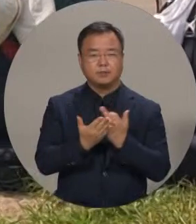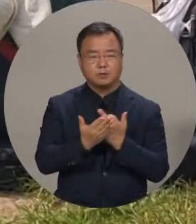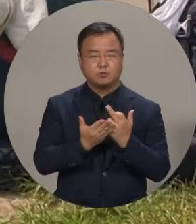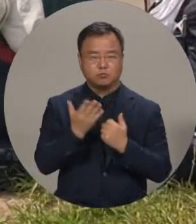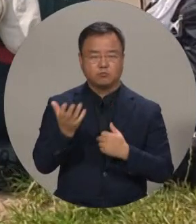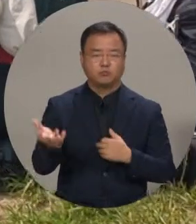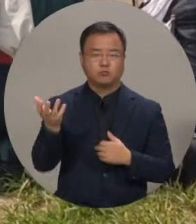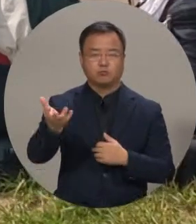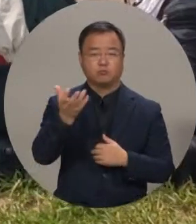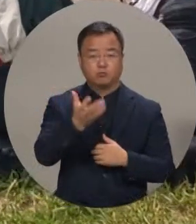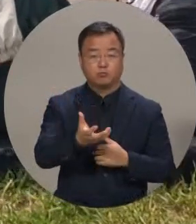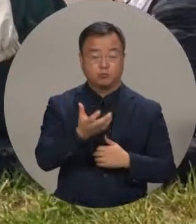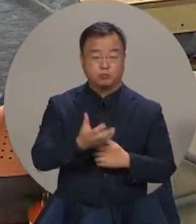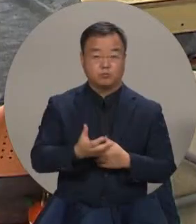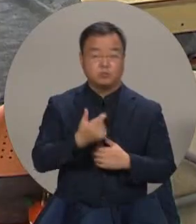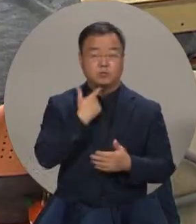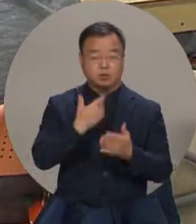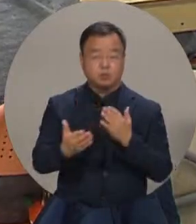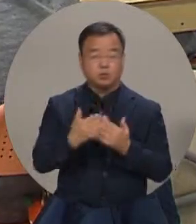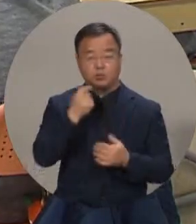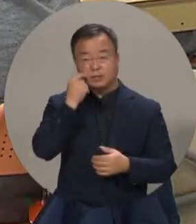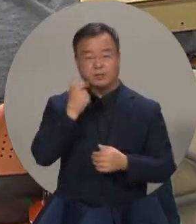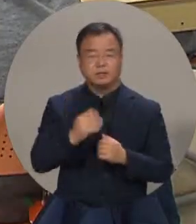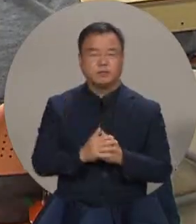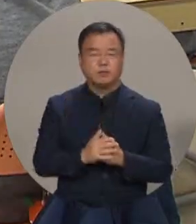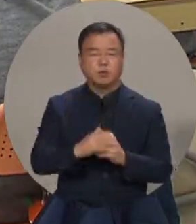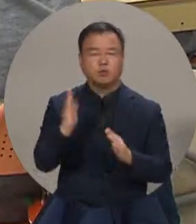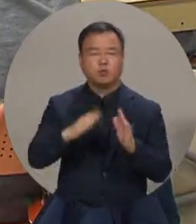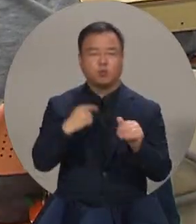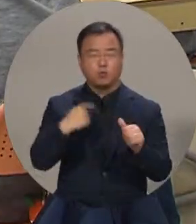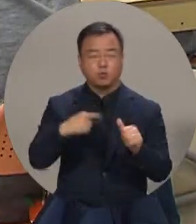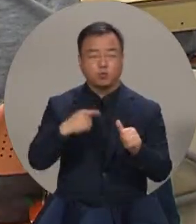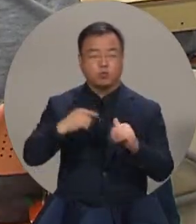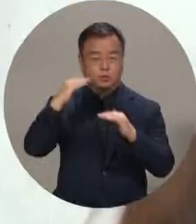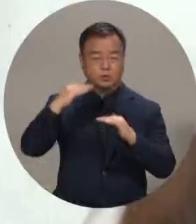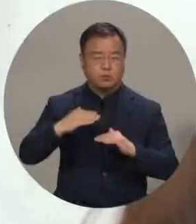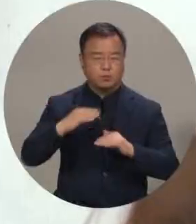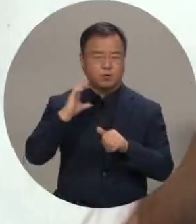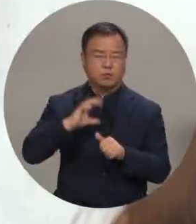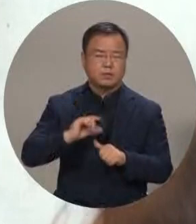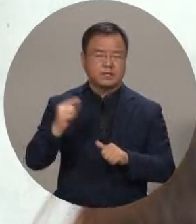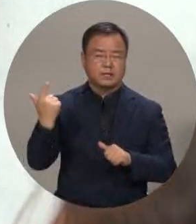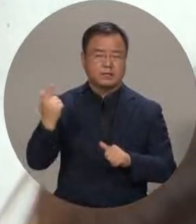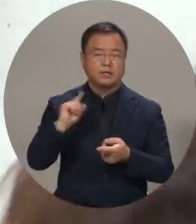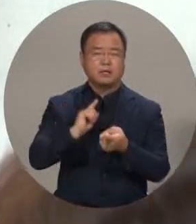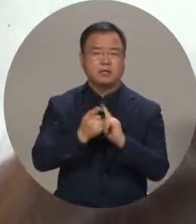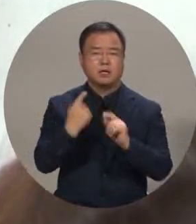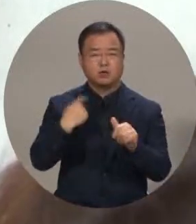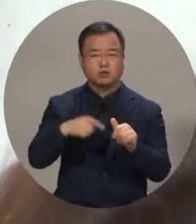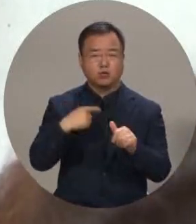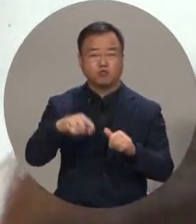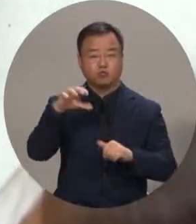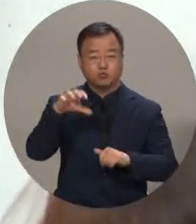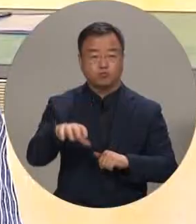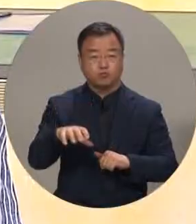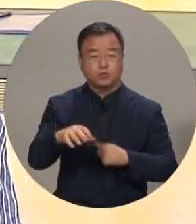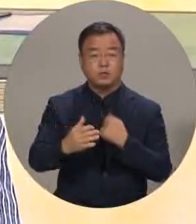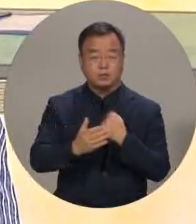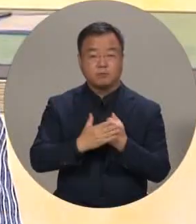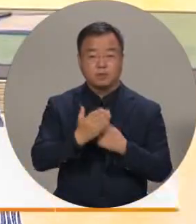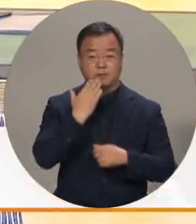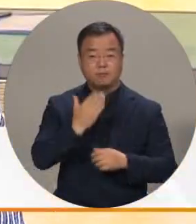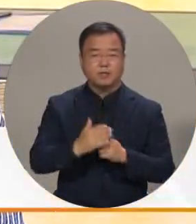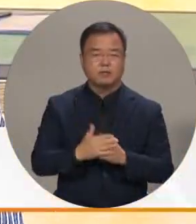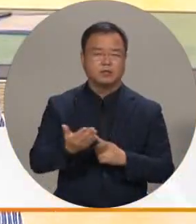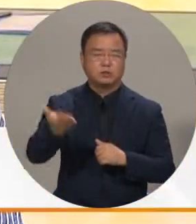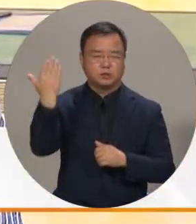체험도 인기입니다 공교육의 교육 과정에 구해지 않는 대한교육 기관이기에 가능한 일입니다 그 전에는 저는